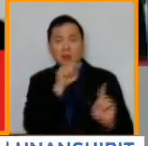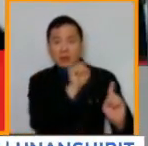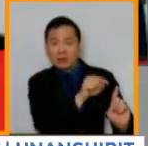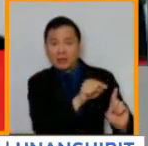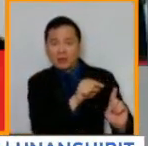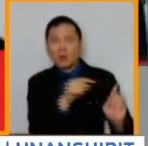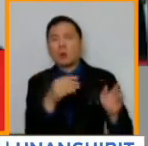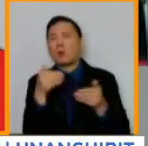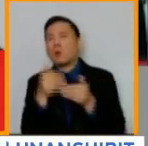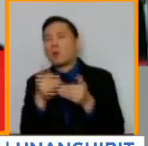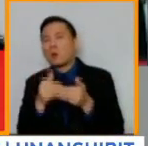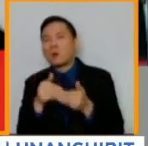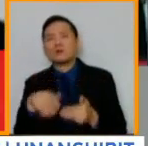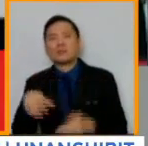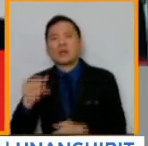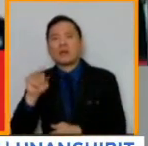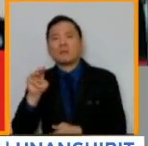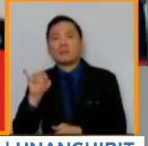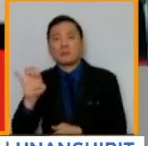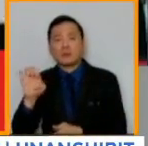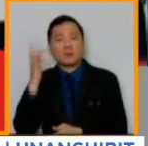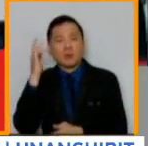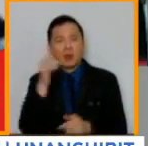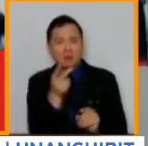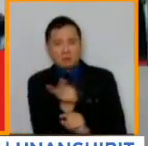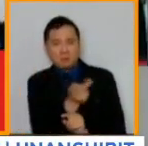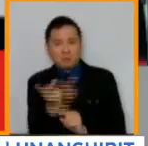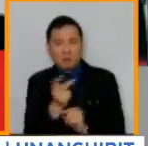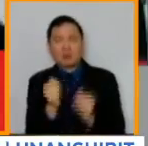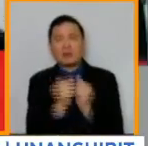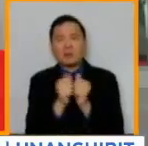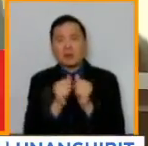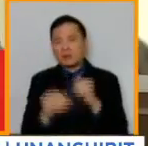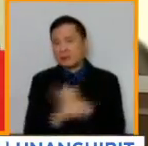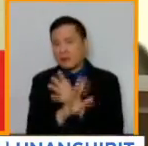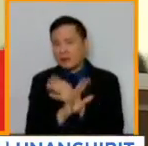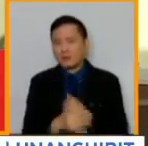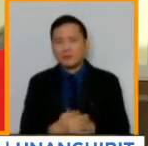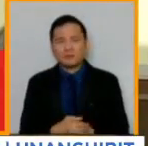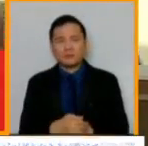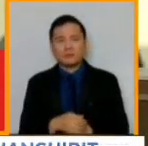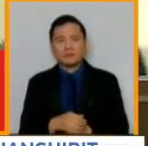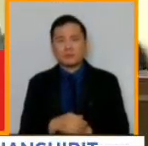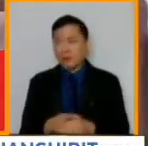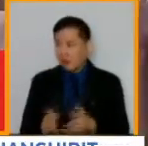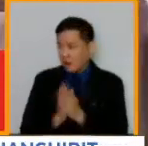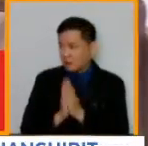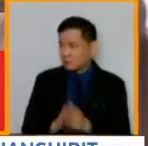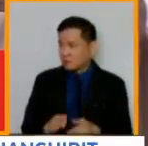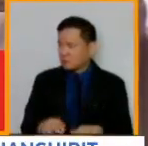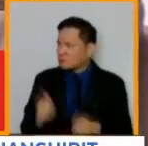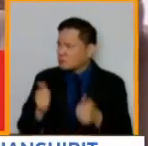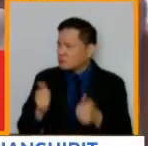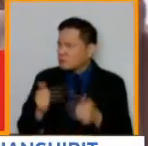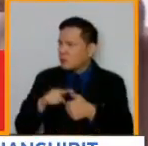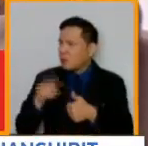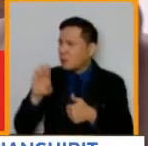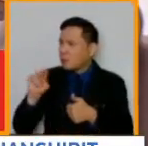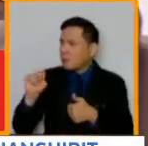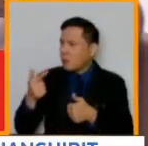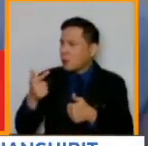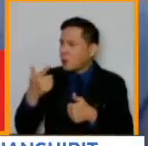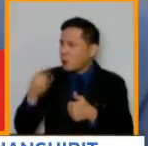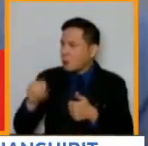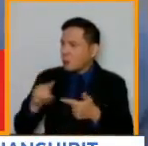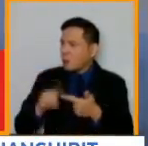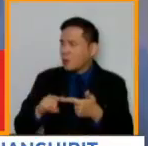nagkasama sila sa Davao. Diretsahan ding tinanong si Guanzon kung si Senador Bongo o Senator Bato de la Rosa ba raw ito.